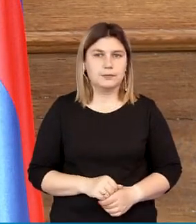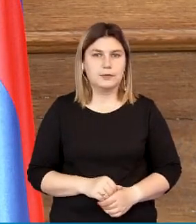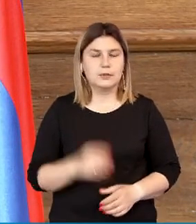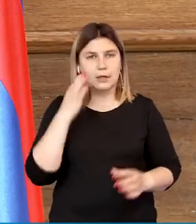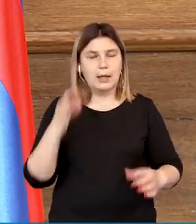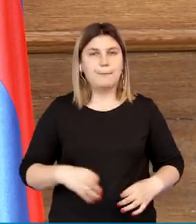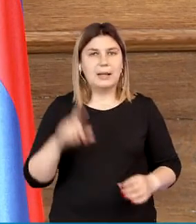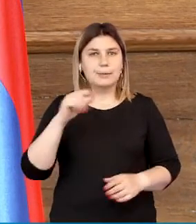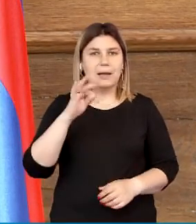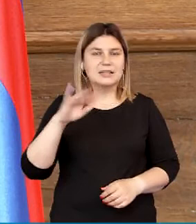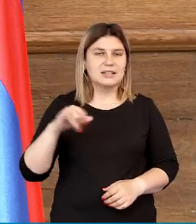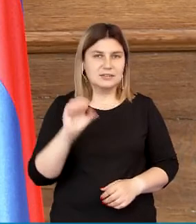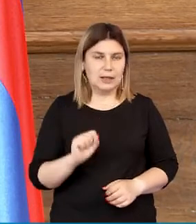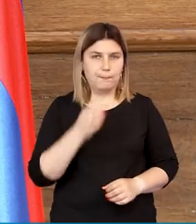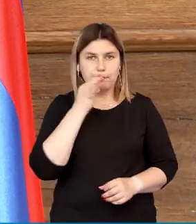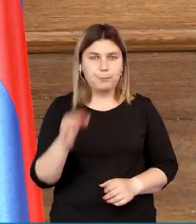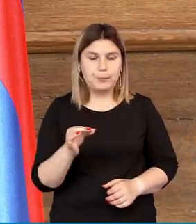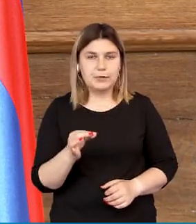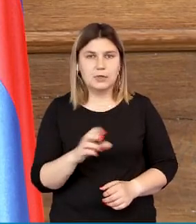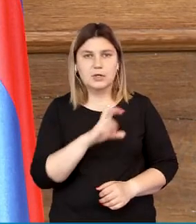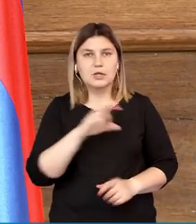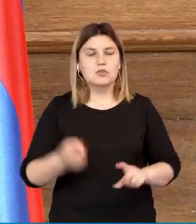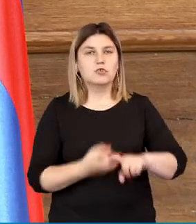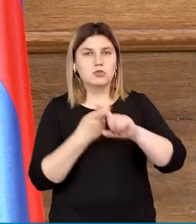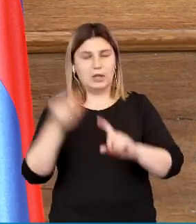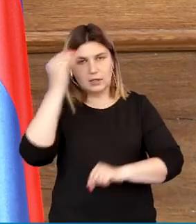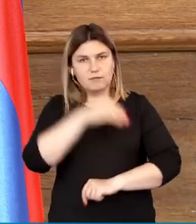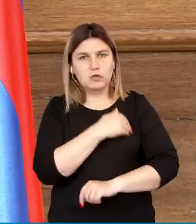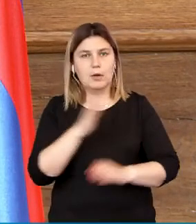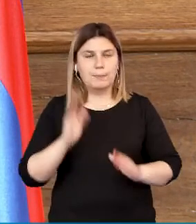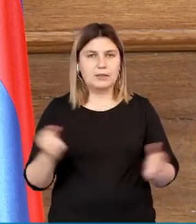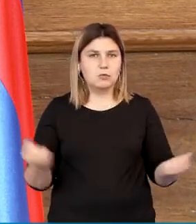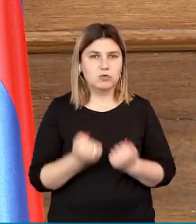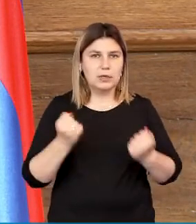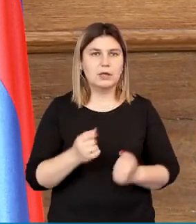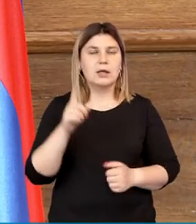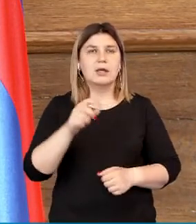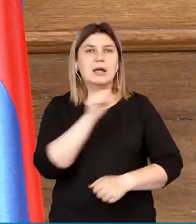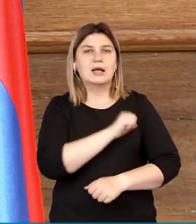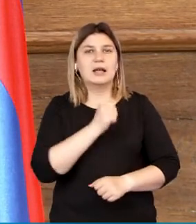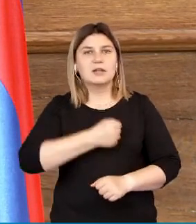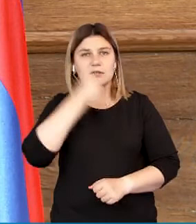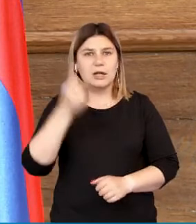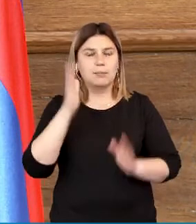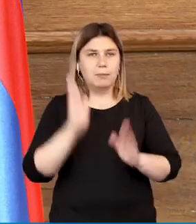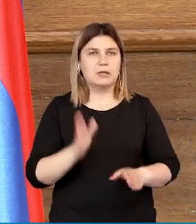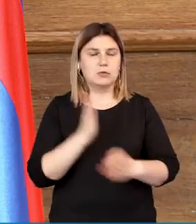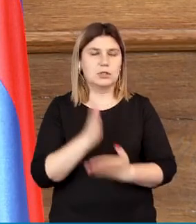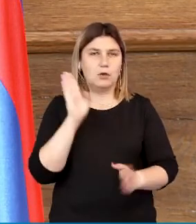Pani Patrycja pyta, czy szatnie w szkołach będą funkcjonować i rzeczywiście w klasach starszych zajęcia WF-u mają odbywać się tylko na